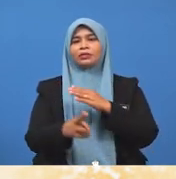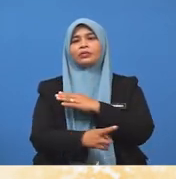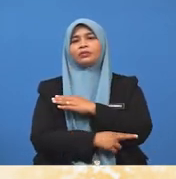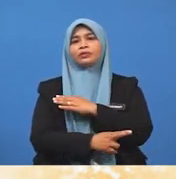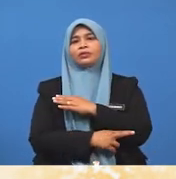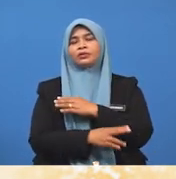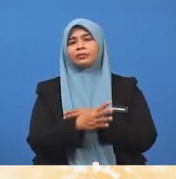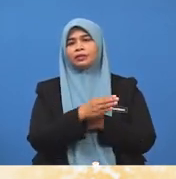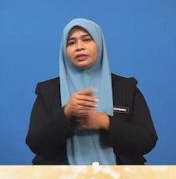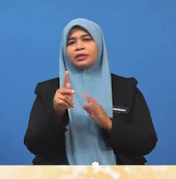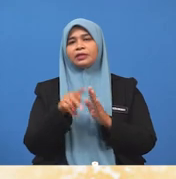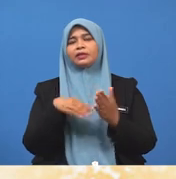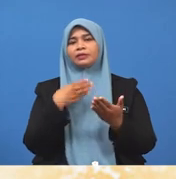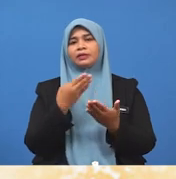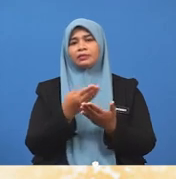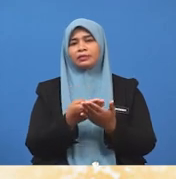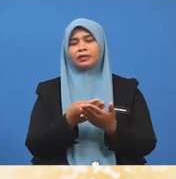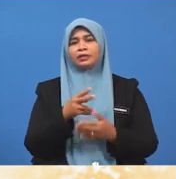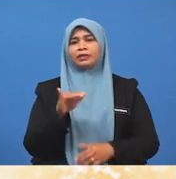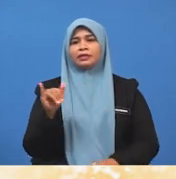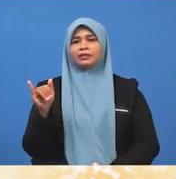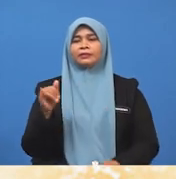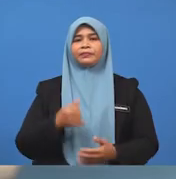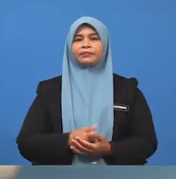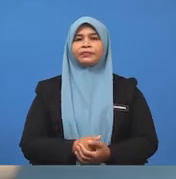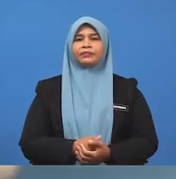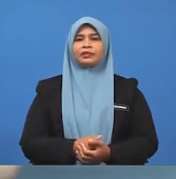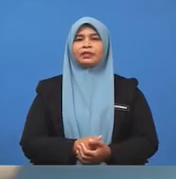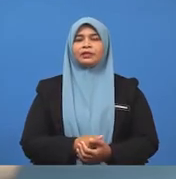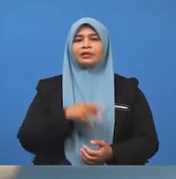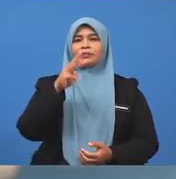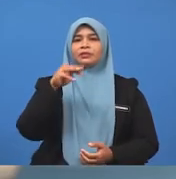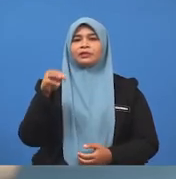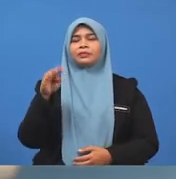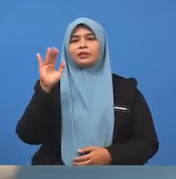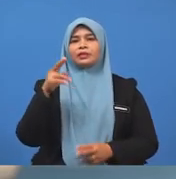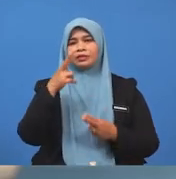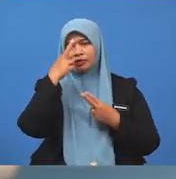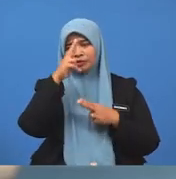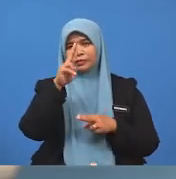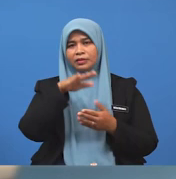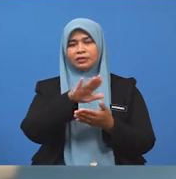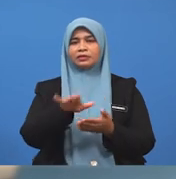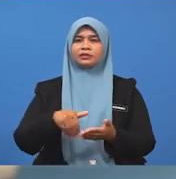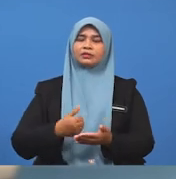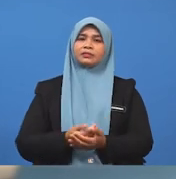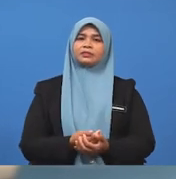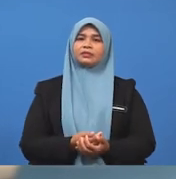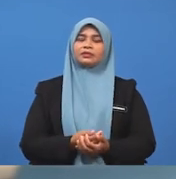hukum Hakam dan hikmatnya murid-murid yang dihormati screen